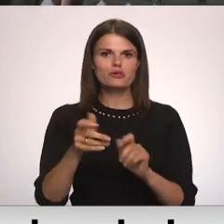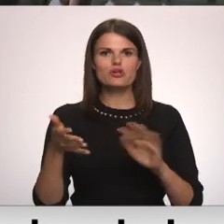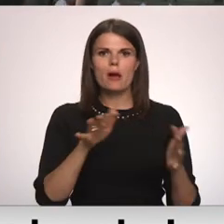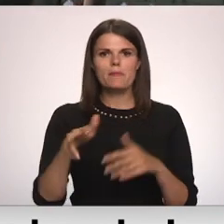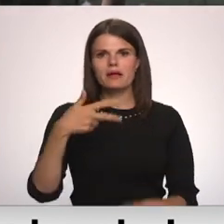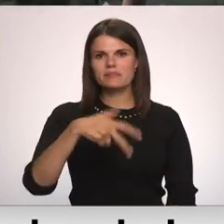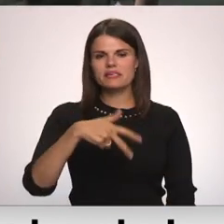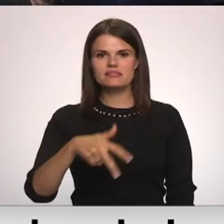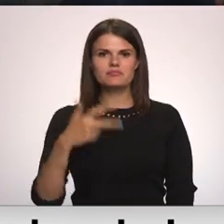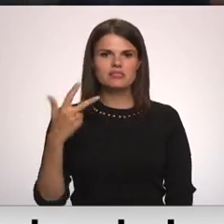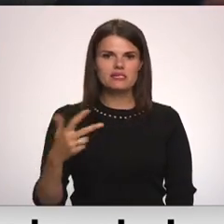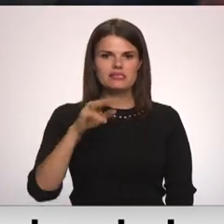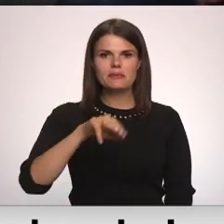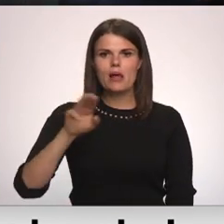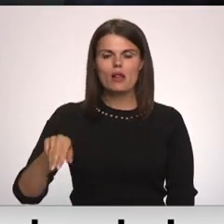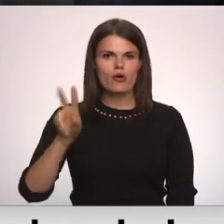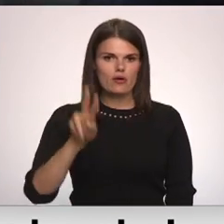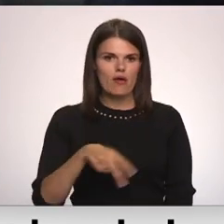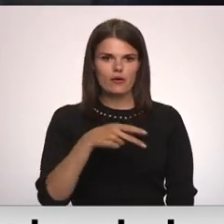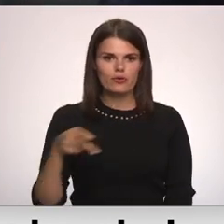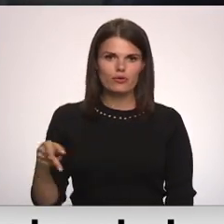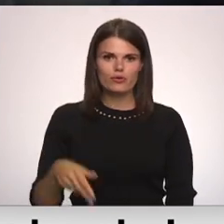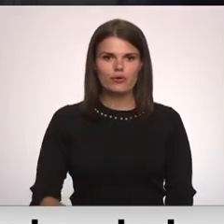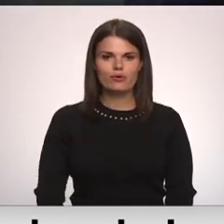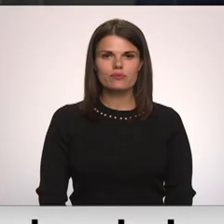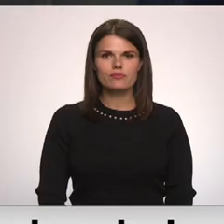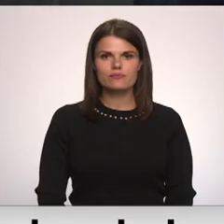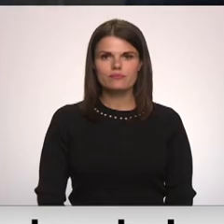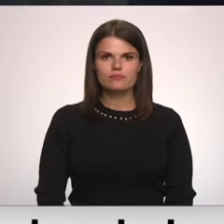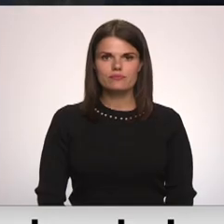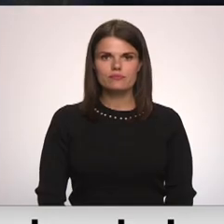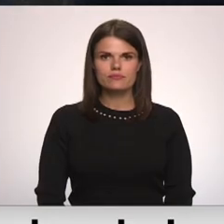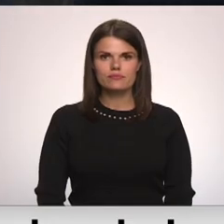33 miljonus eiro. Audita Krenberga, Olafs Pēršavits, Latvijas televīzija.